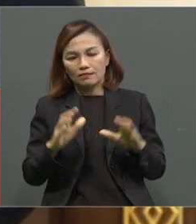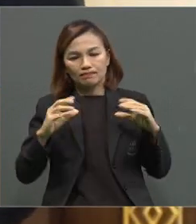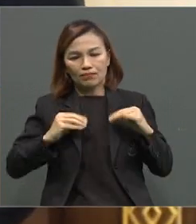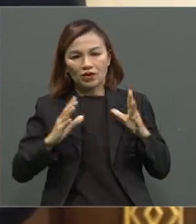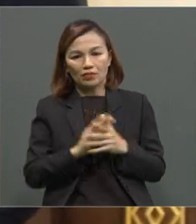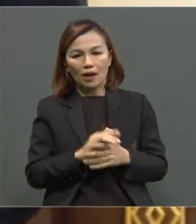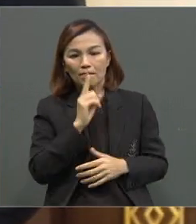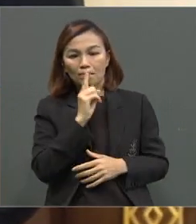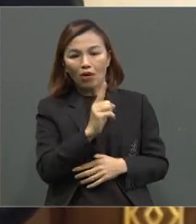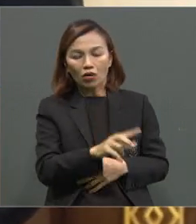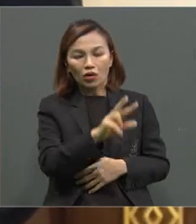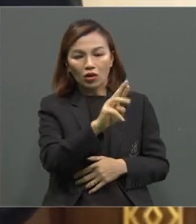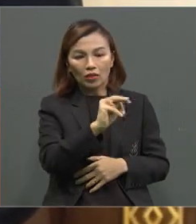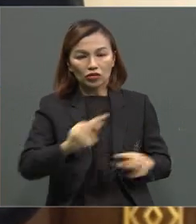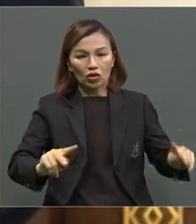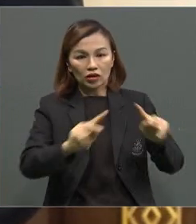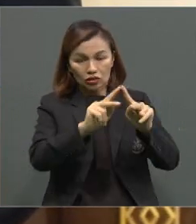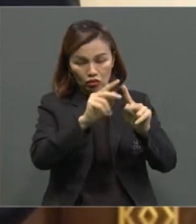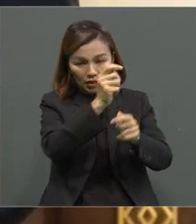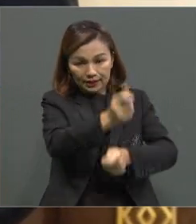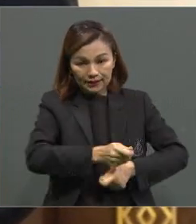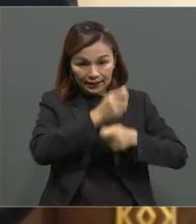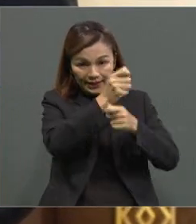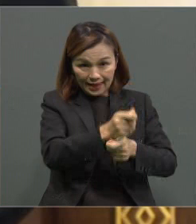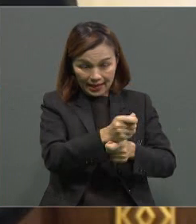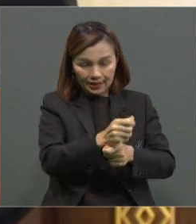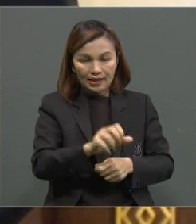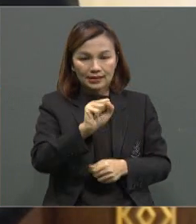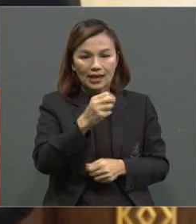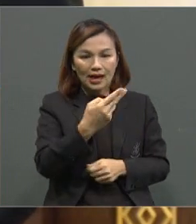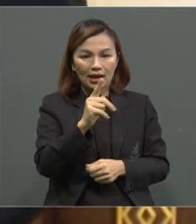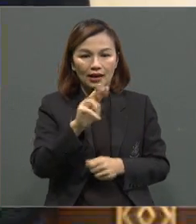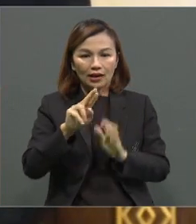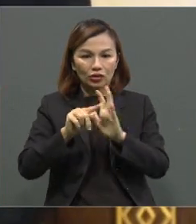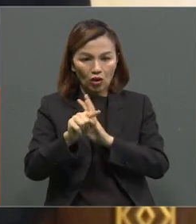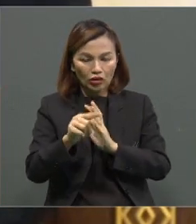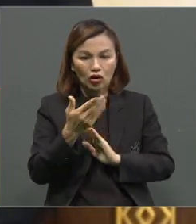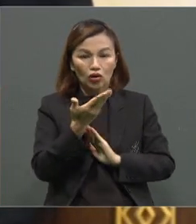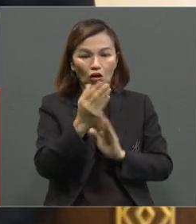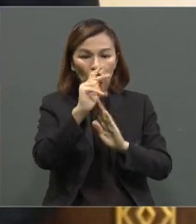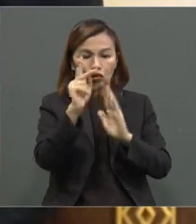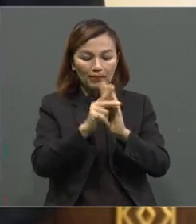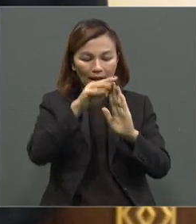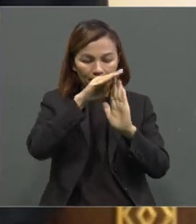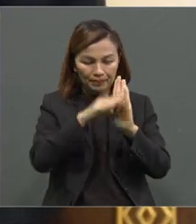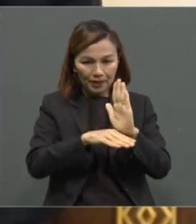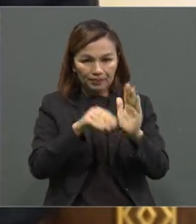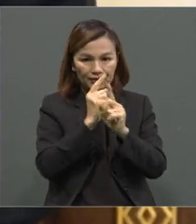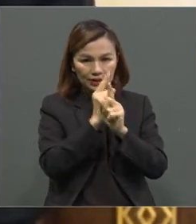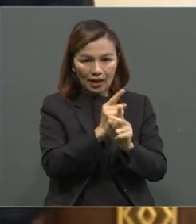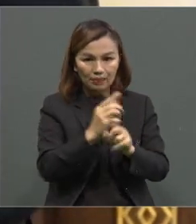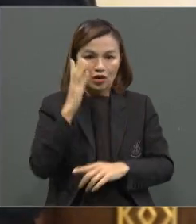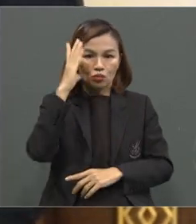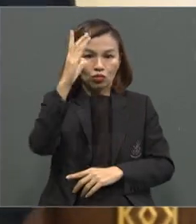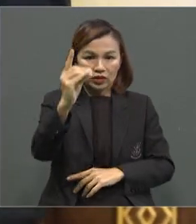พรหมเผ่ารัฐมนตรีว่าการกระทรวงเกษตรและสหกรณ์ให้ติดตามเรื่องนี้และดำเนินการตามกฎหมายและในวันพรุ่งนี้ที่ประชุมคร